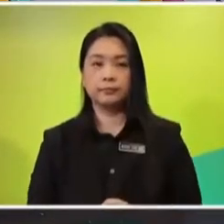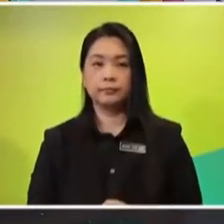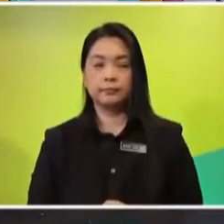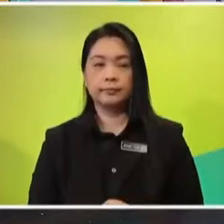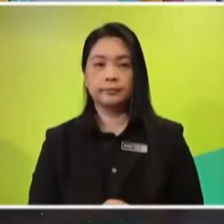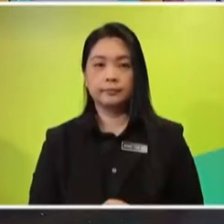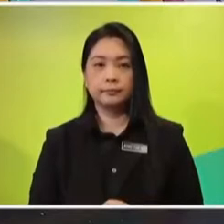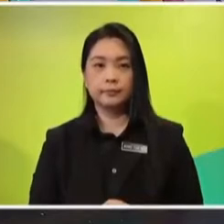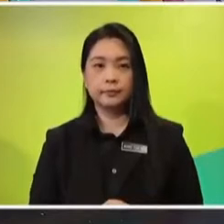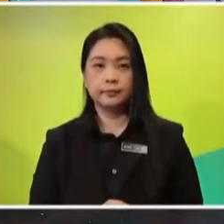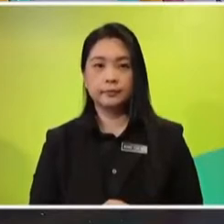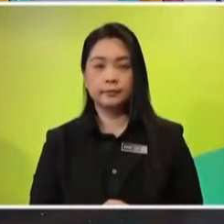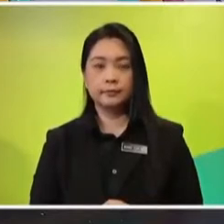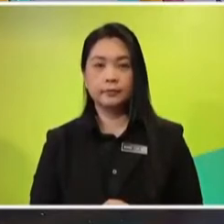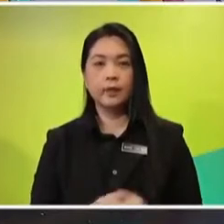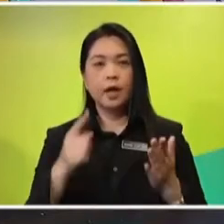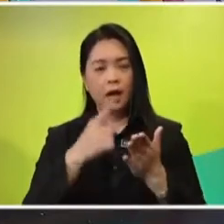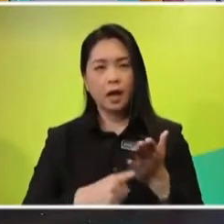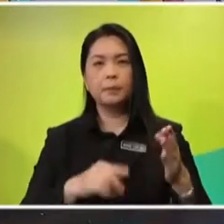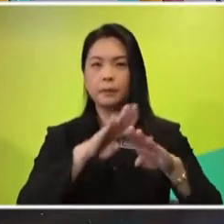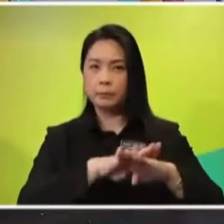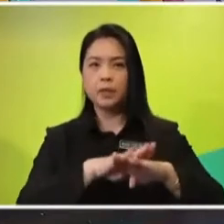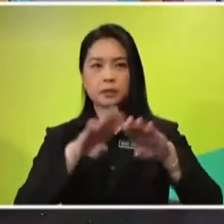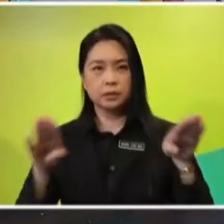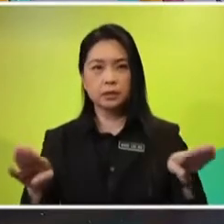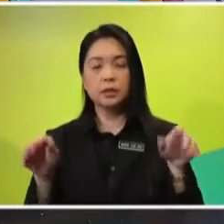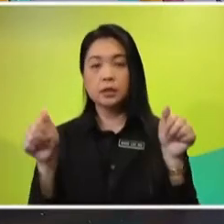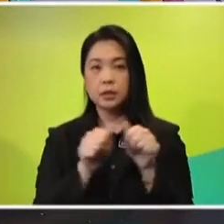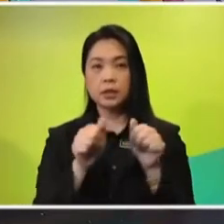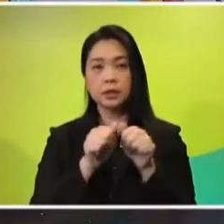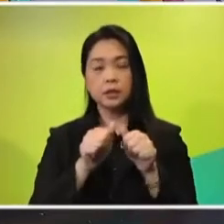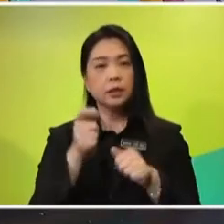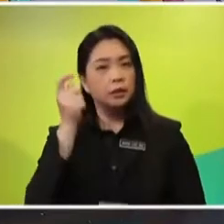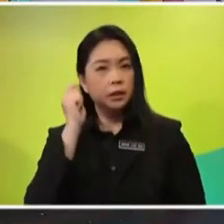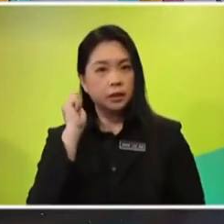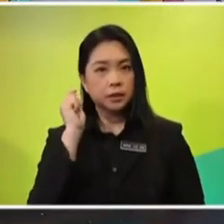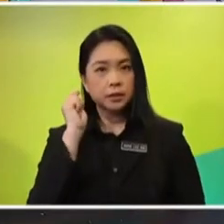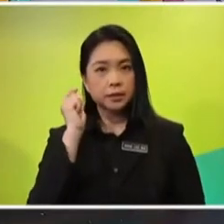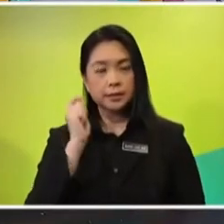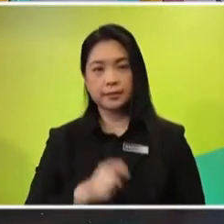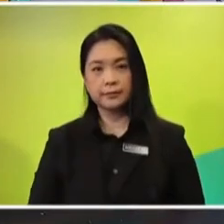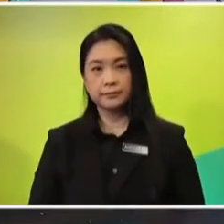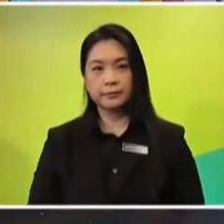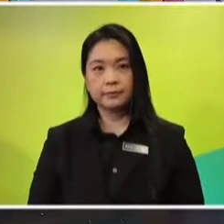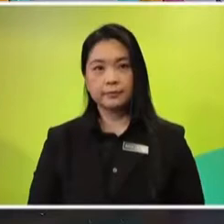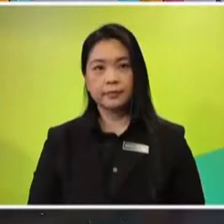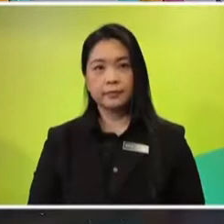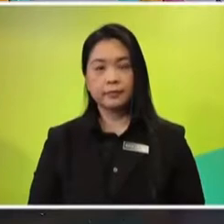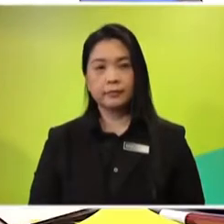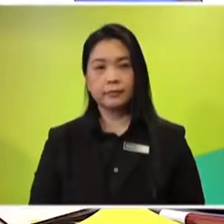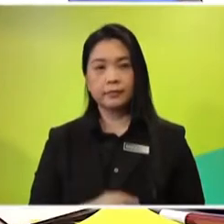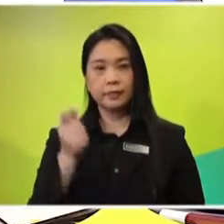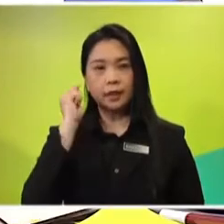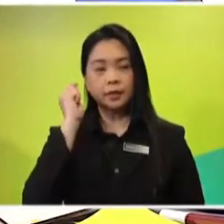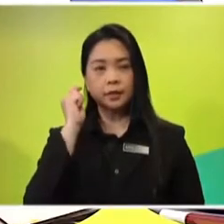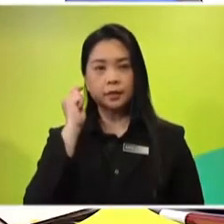5/4. Apa beza dengan tadi ya? Yang beza dengan tadi yang cikgu tunjukkan